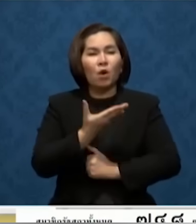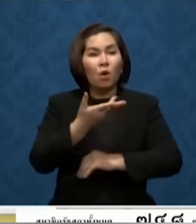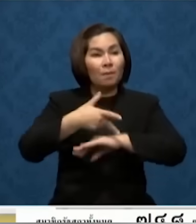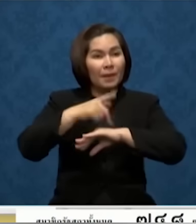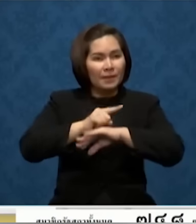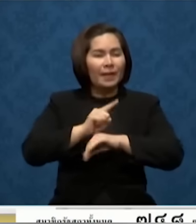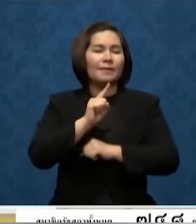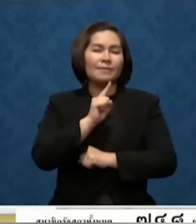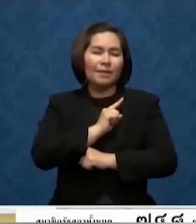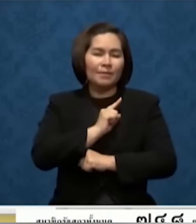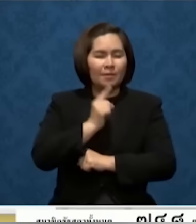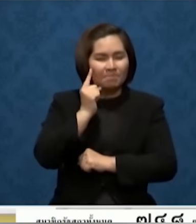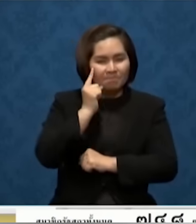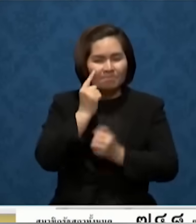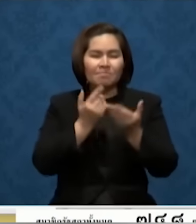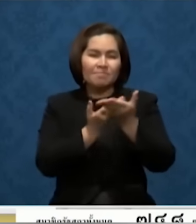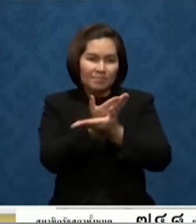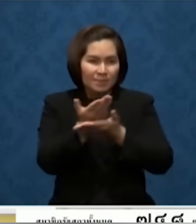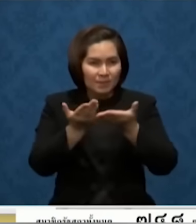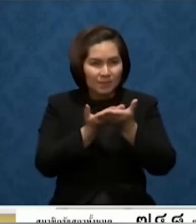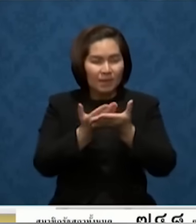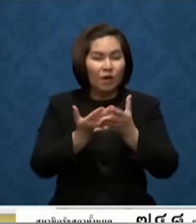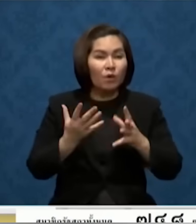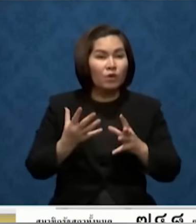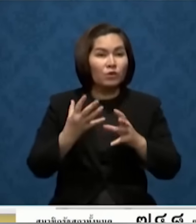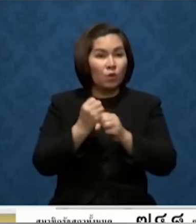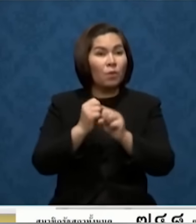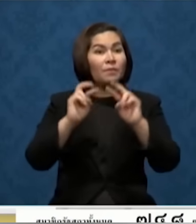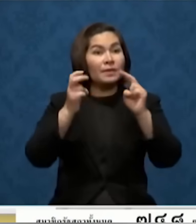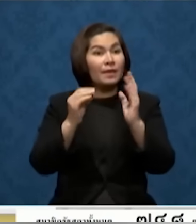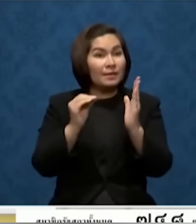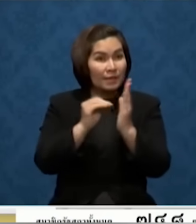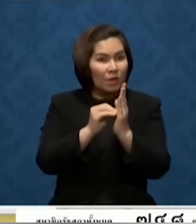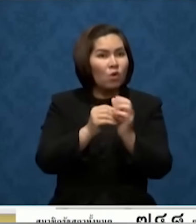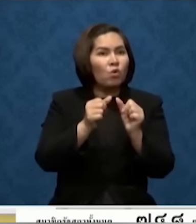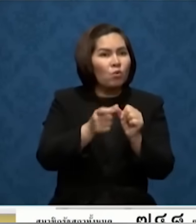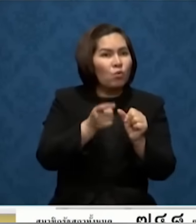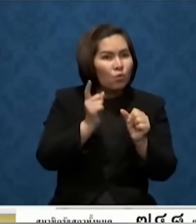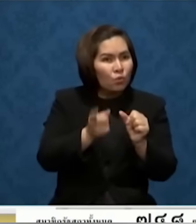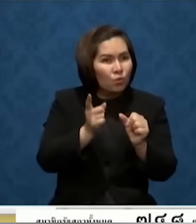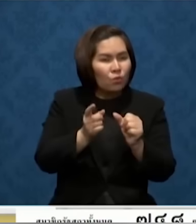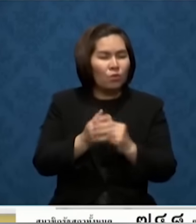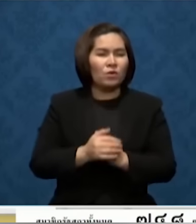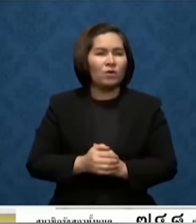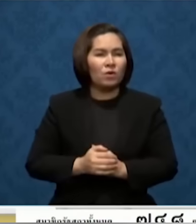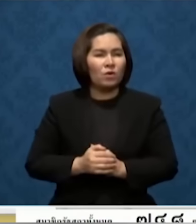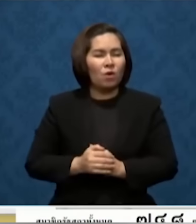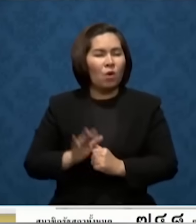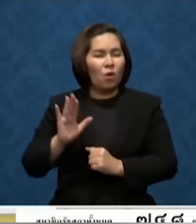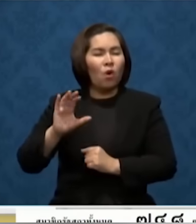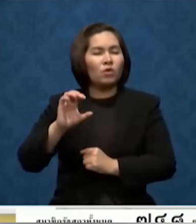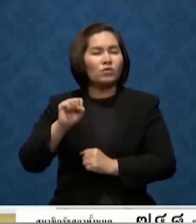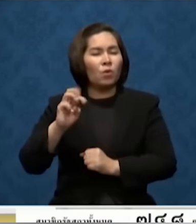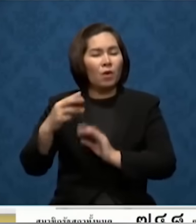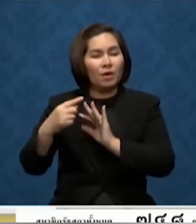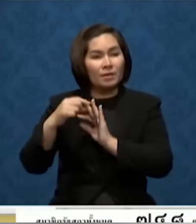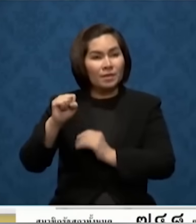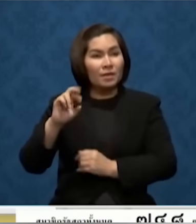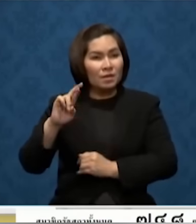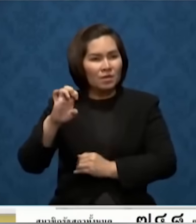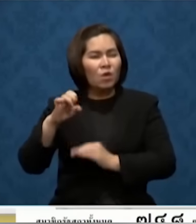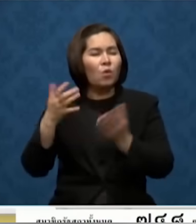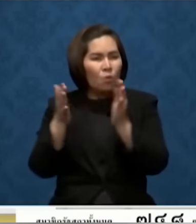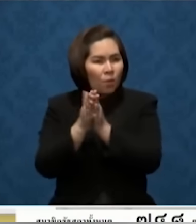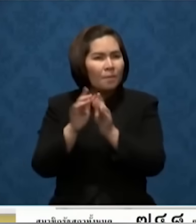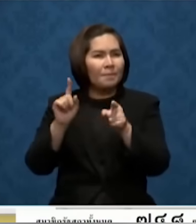ารณานะครับว่ายัตติของผมนั้นยังคงอยู่รวมของถึงของท่านเสรีสุวรรณกานนท์ด้วยขออนุญาตเอ่ยน